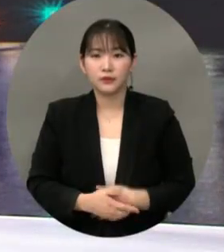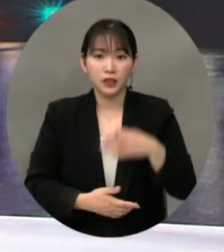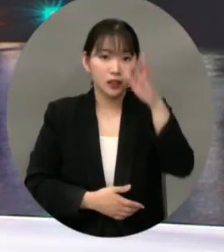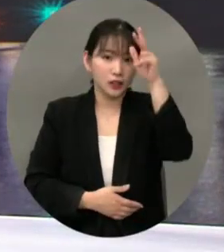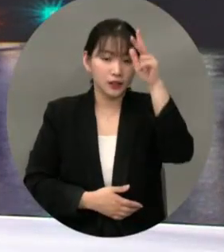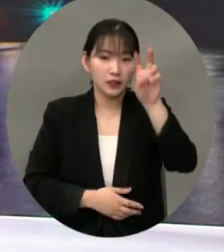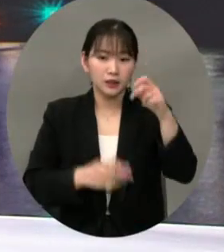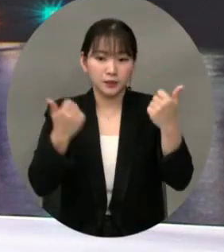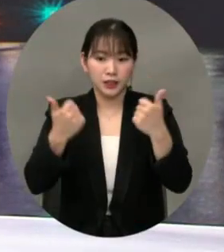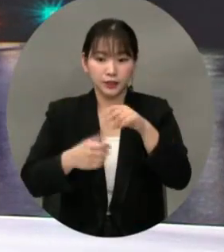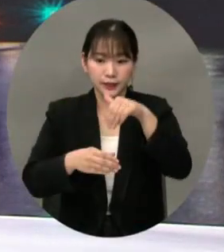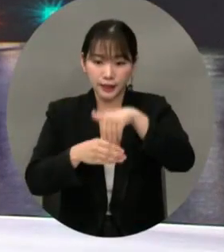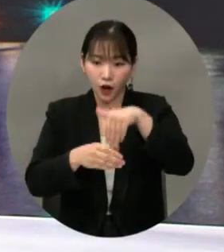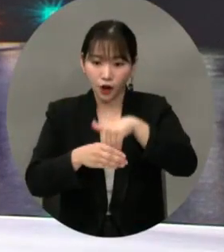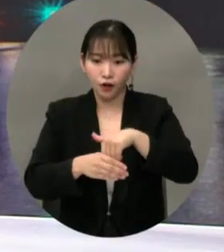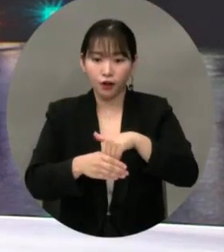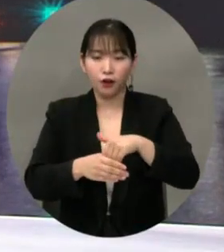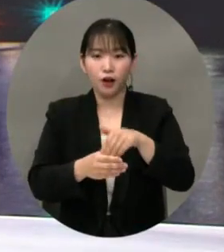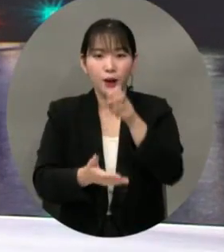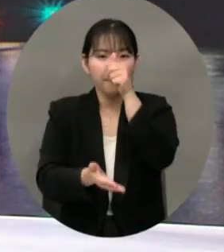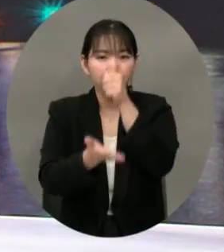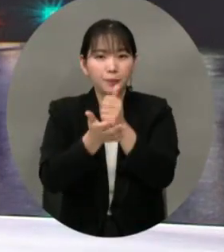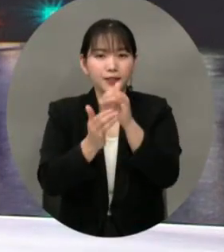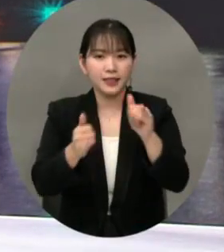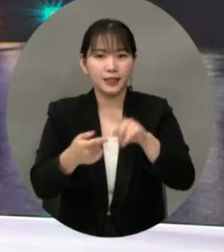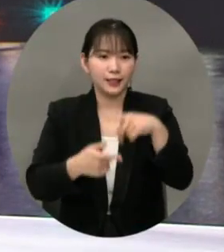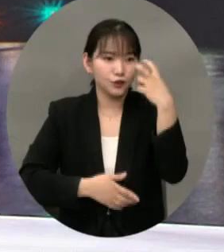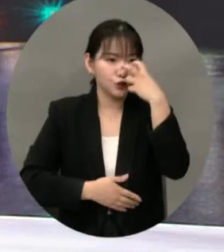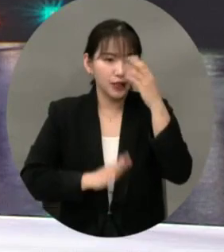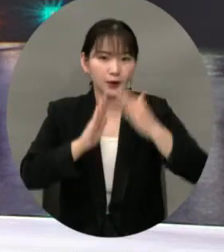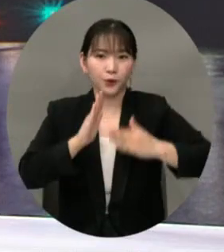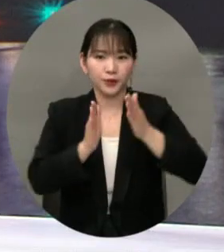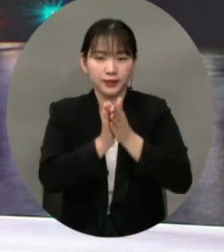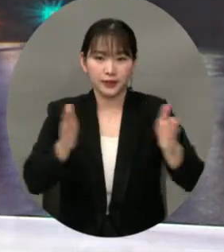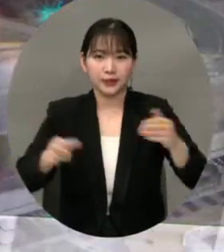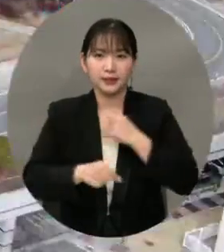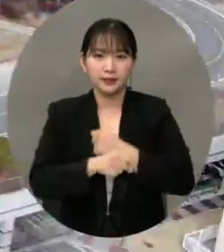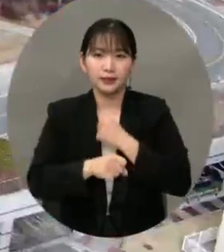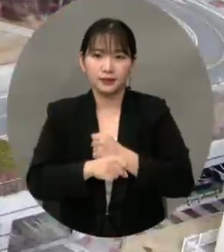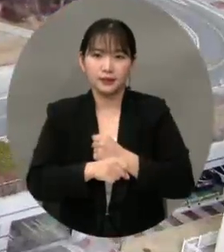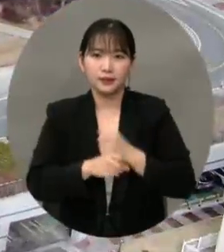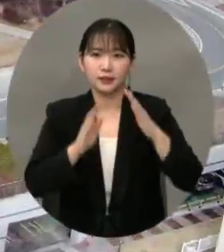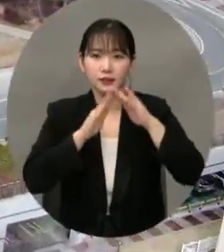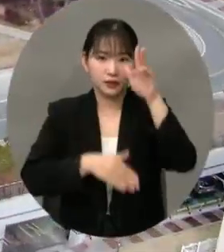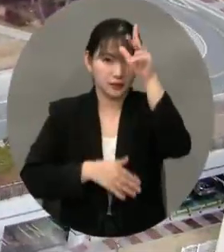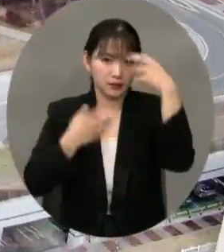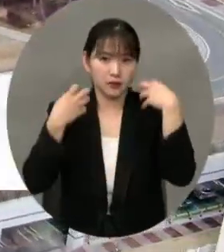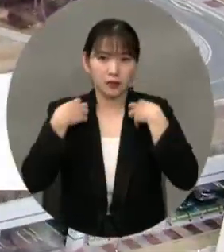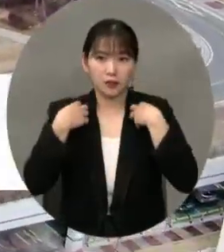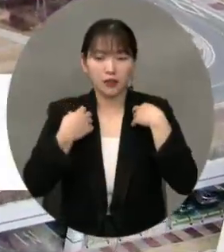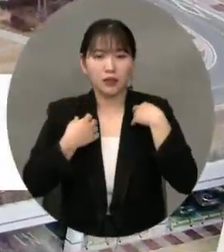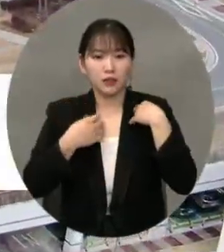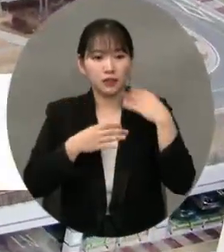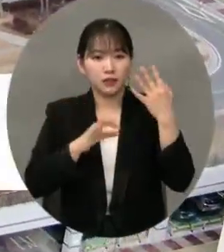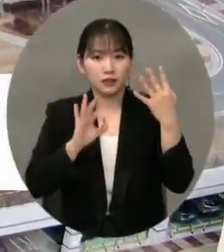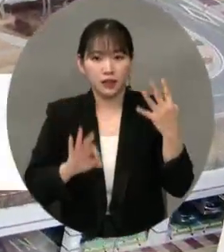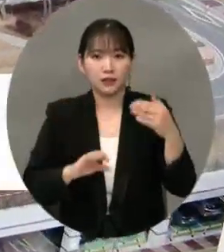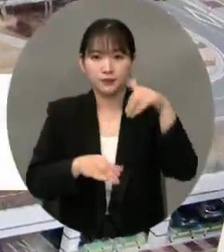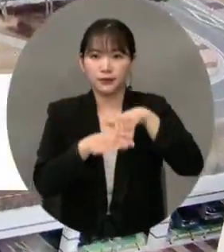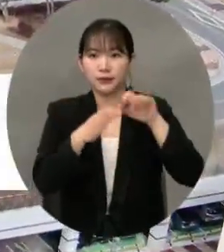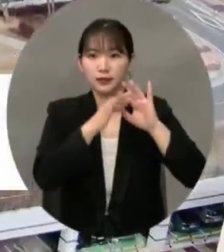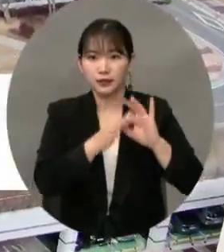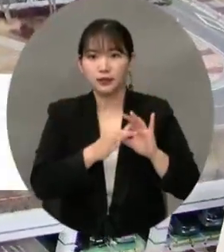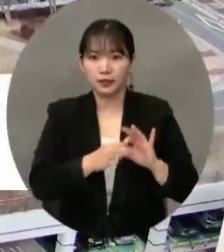경찰이 제22대 총선 선거 사범들에 대한 수사를 본격화합니다. 전남경찰청은 40 총선과